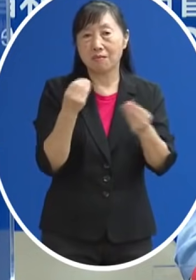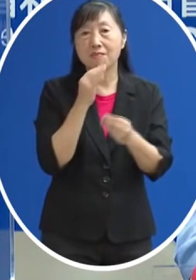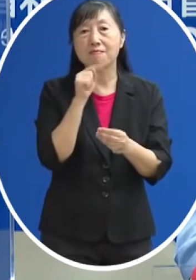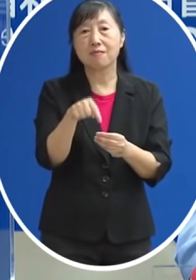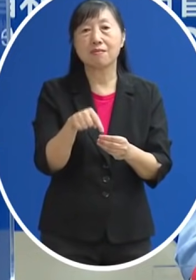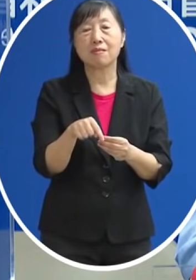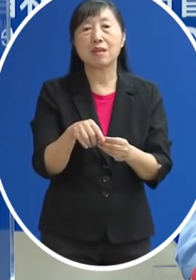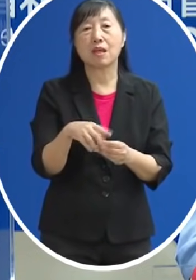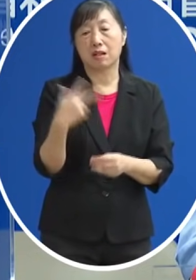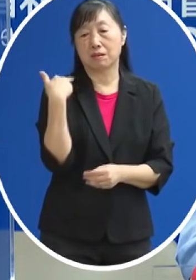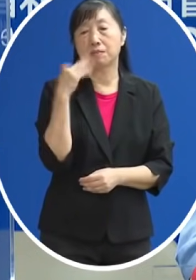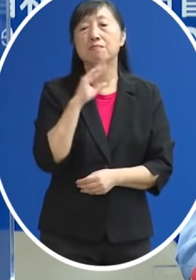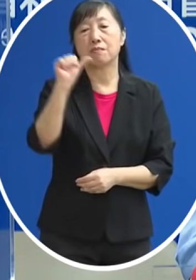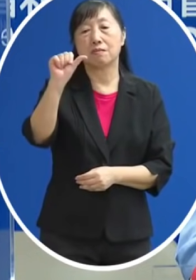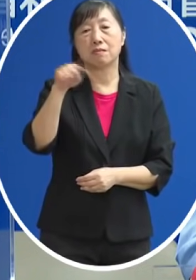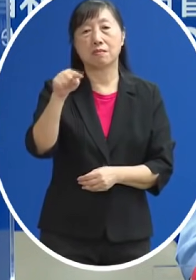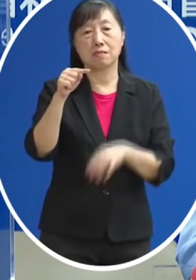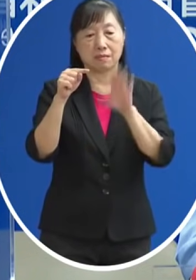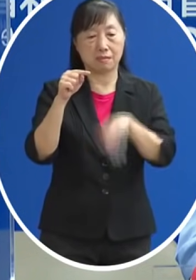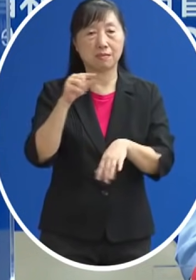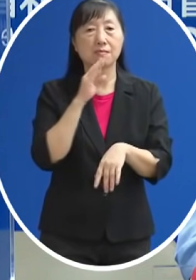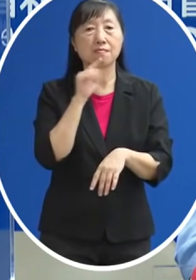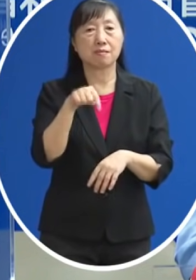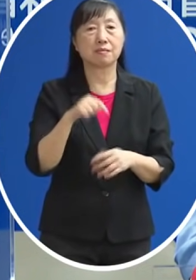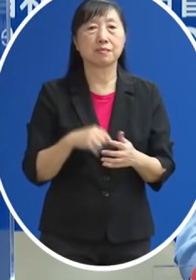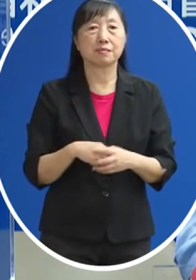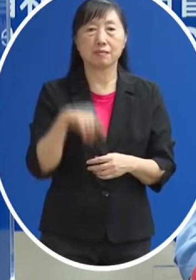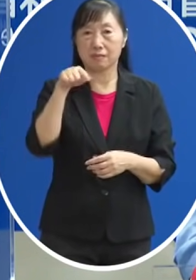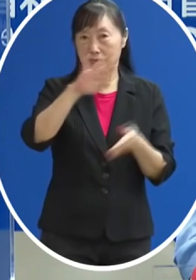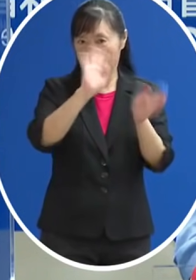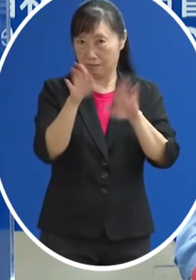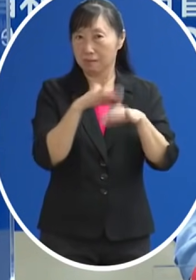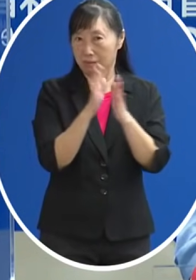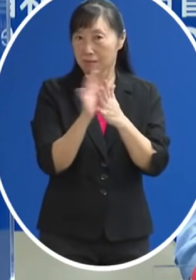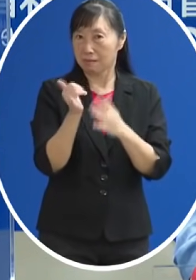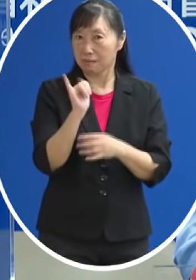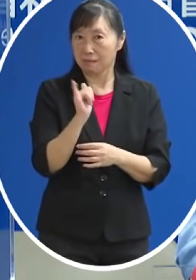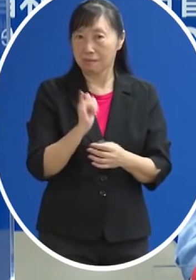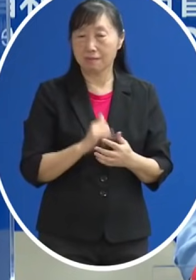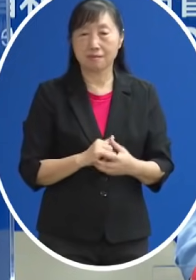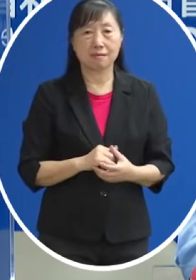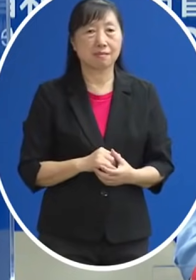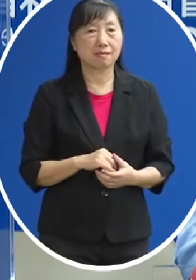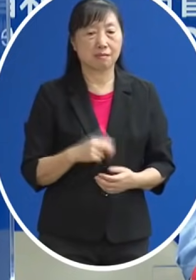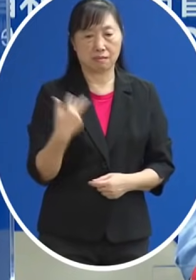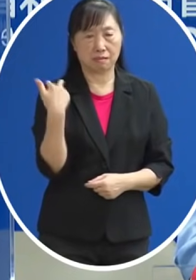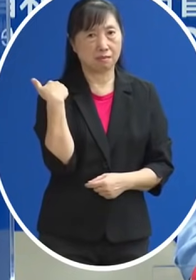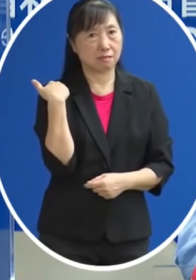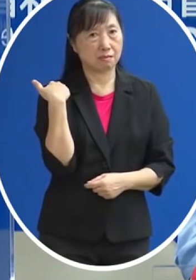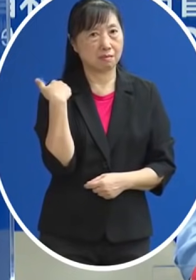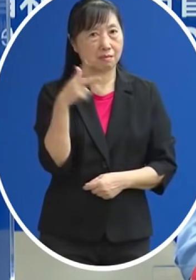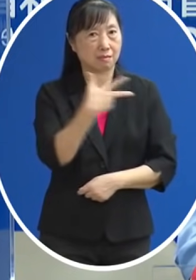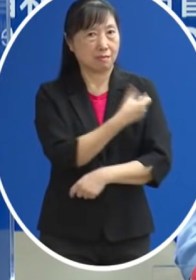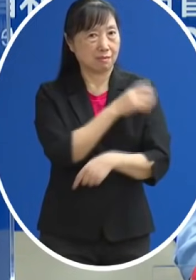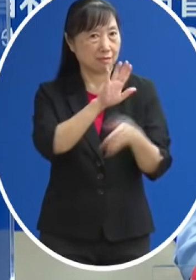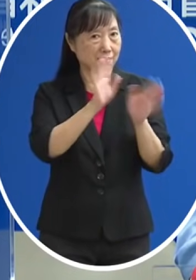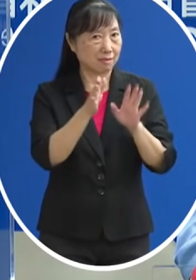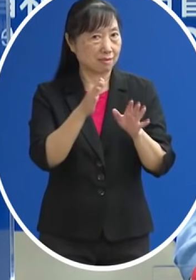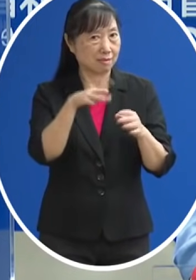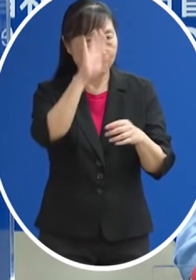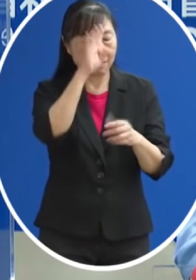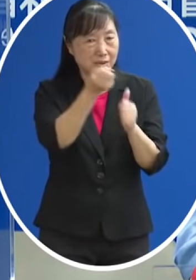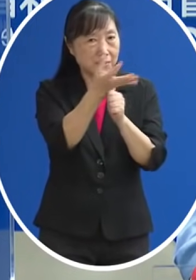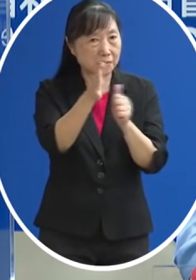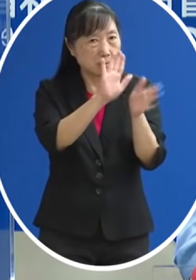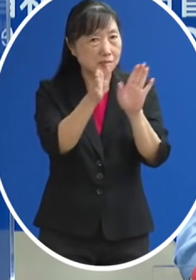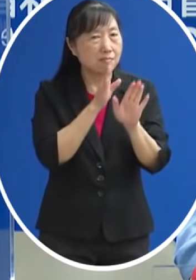降到都是5例以下，所以相关的情况都还不错。那不过上个礼拜的疫情的情况并没